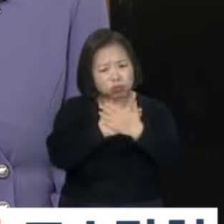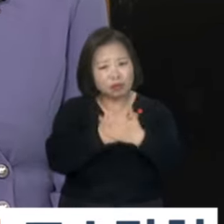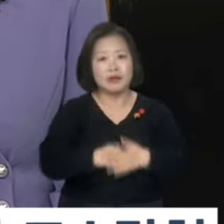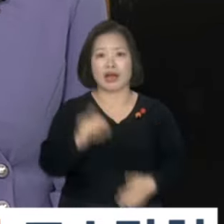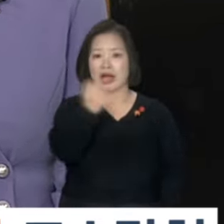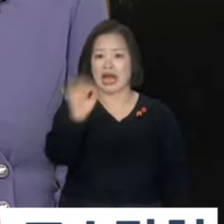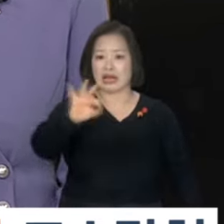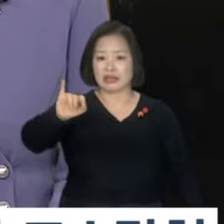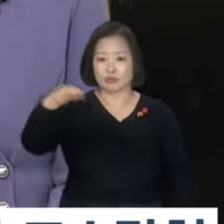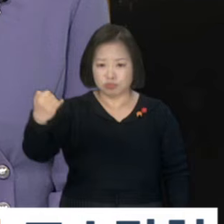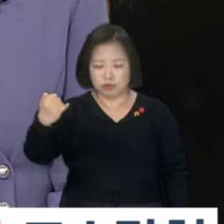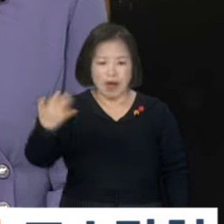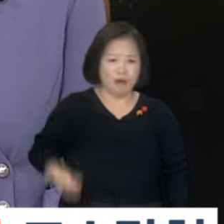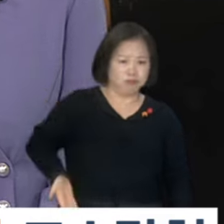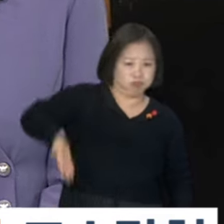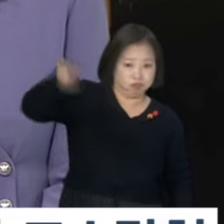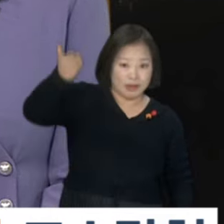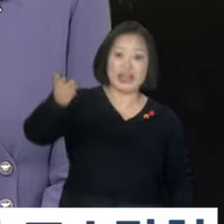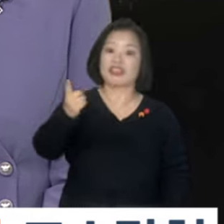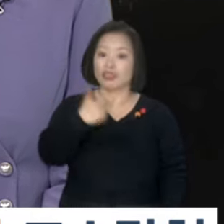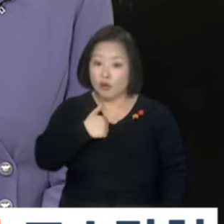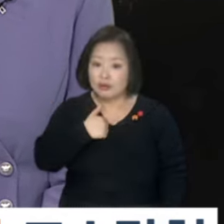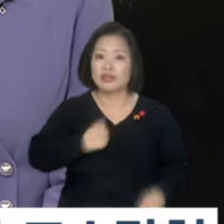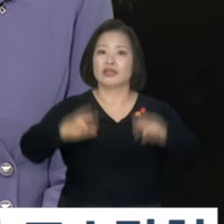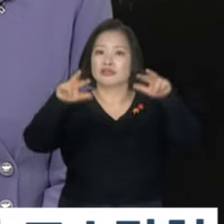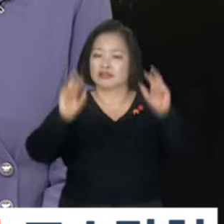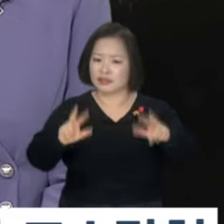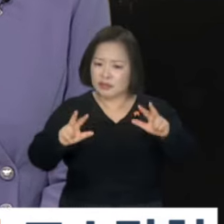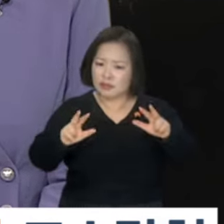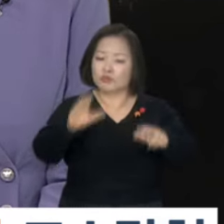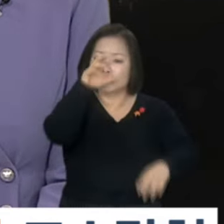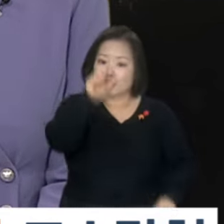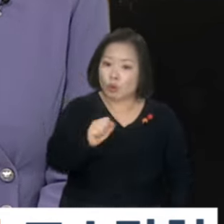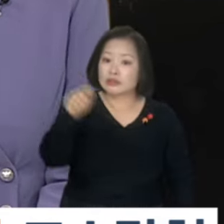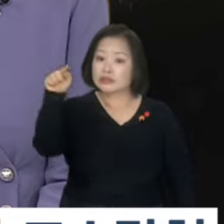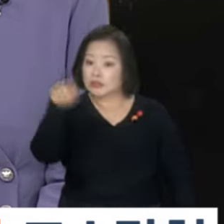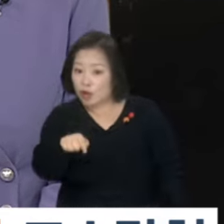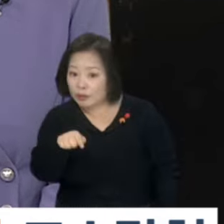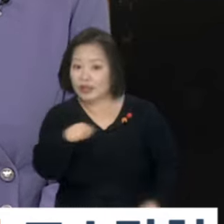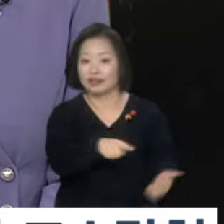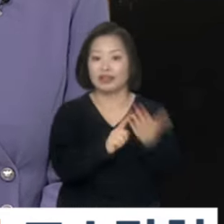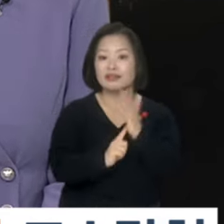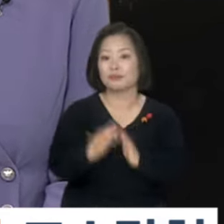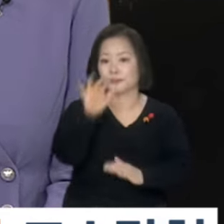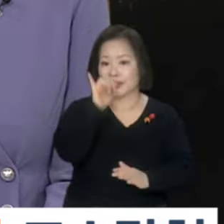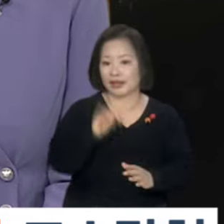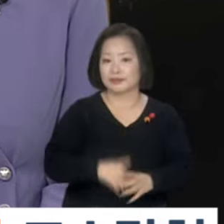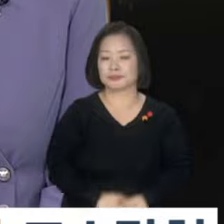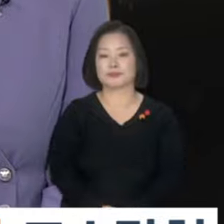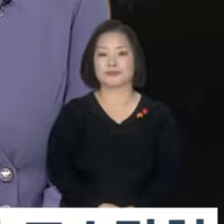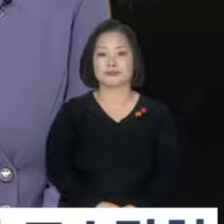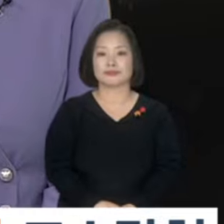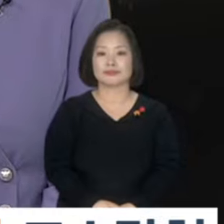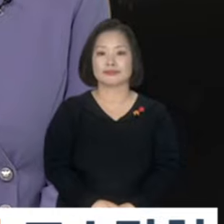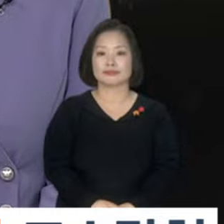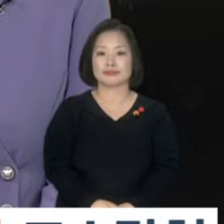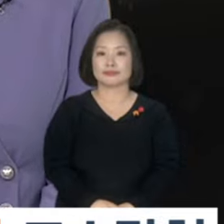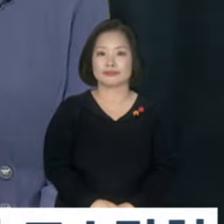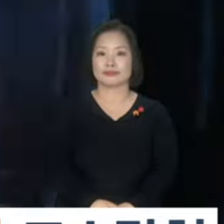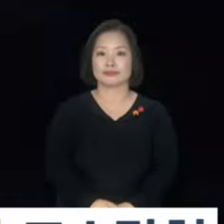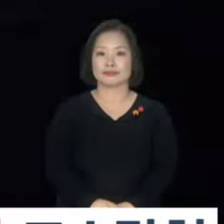하이브의 급성장에 자리잡고 있는 멀티레이블 체제의 장단점이 고스란이 드러나고 있습니다 서영석